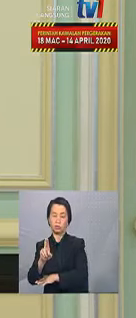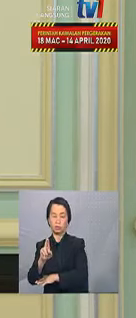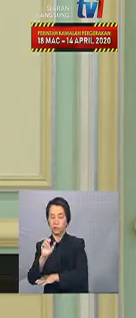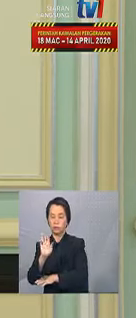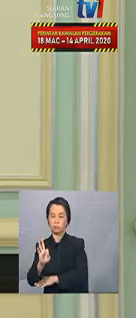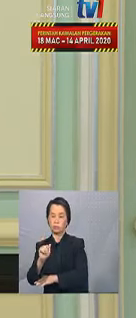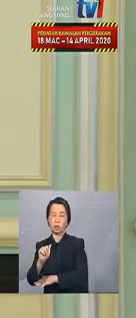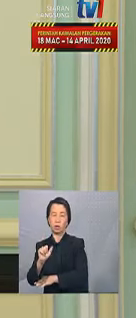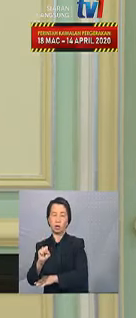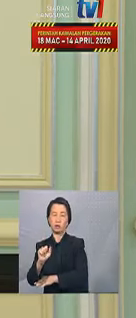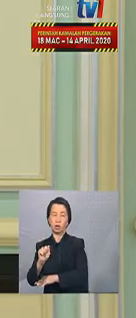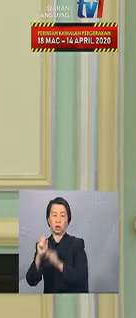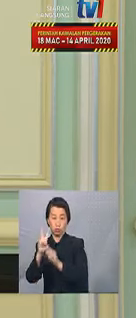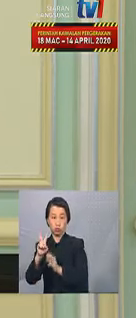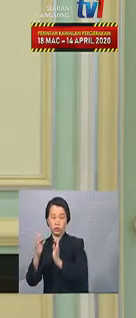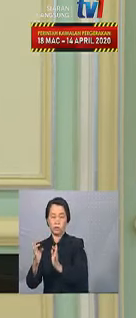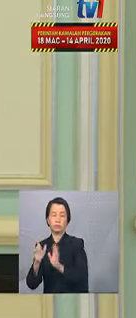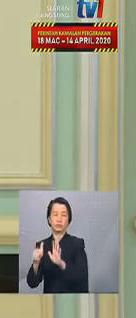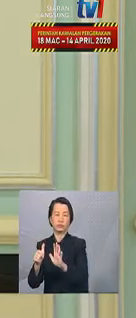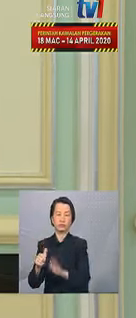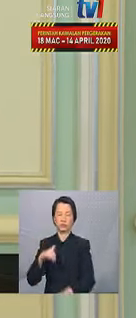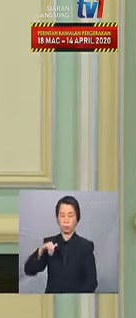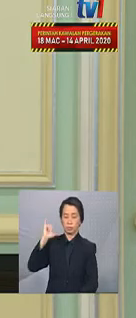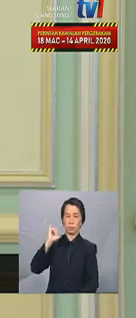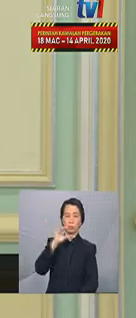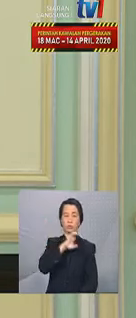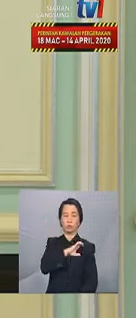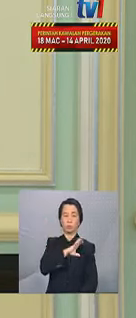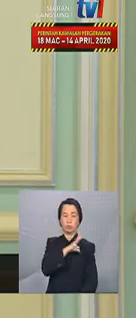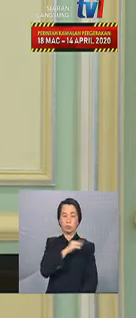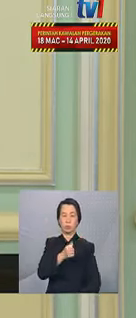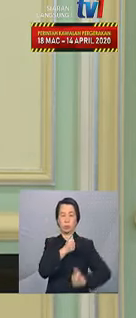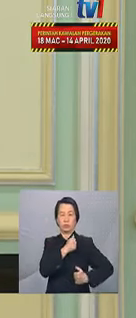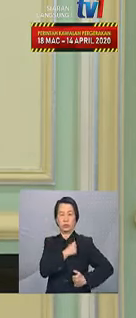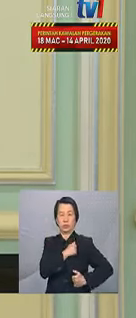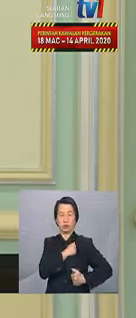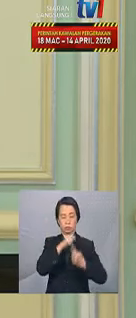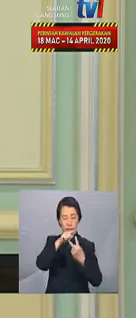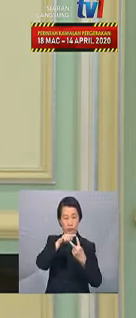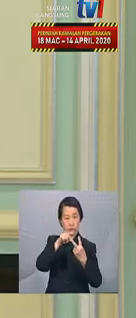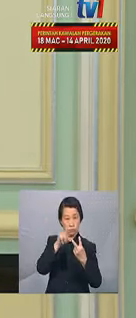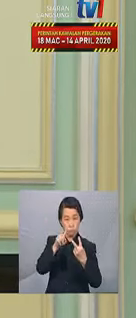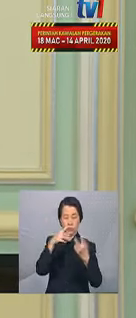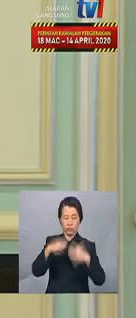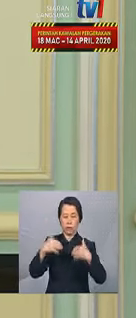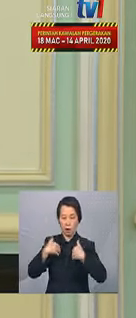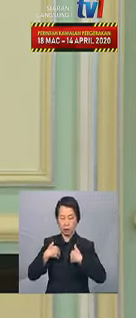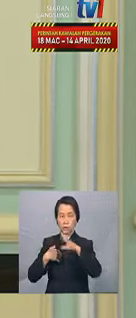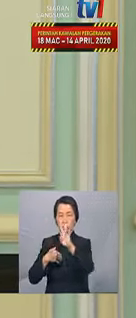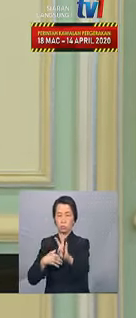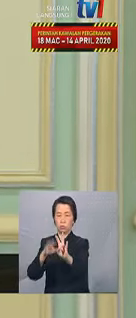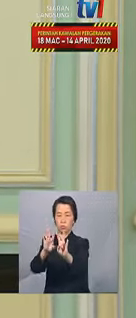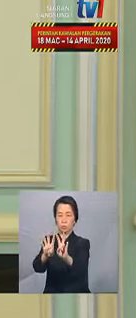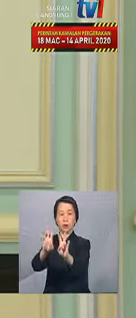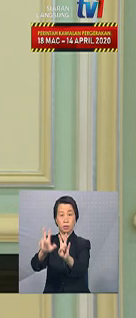5 April, PDRM bersama dengan ATM telah mengadakan sebanyak